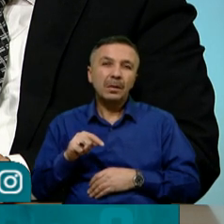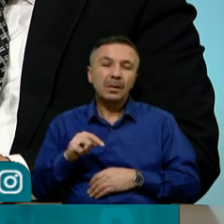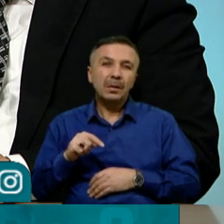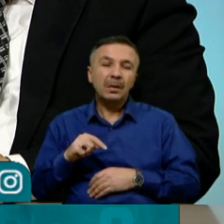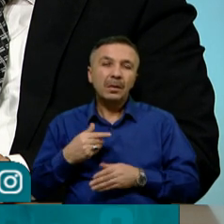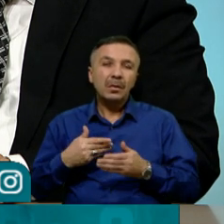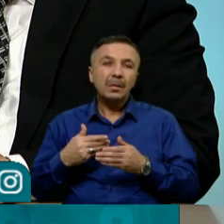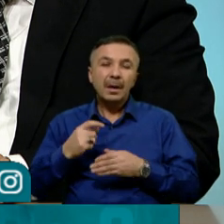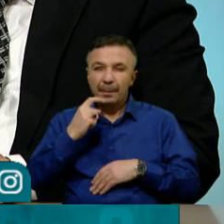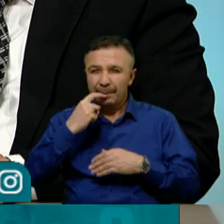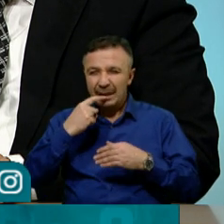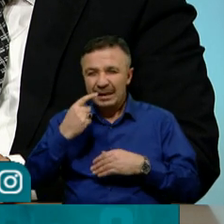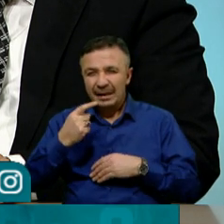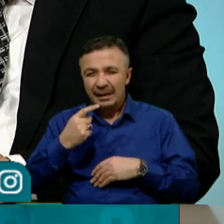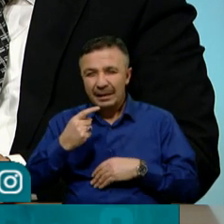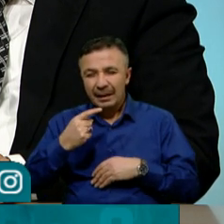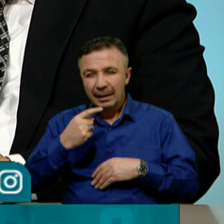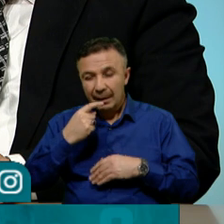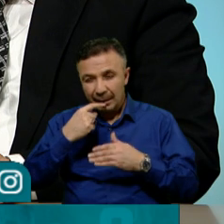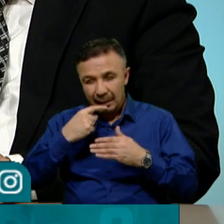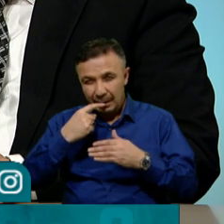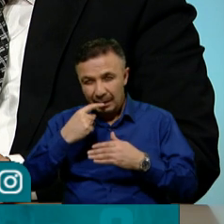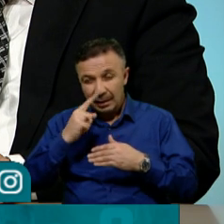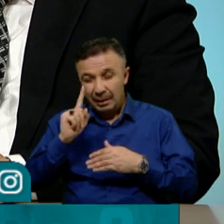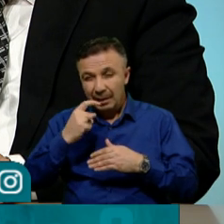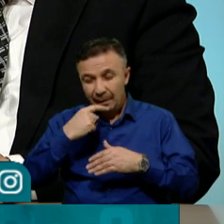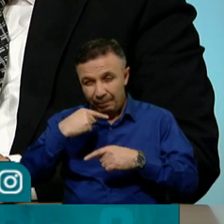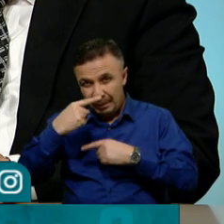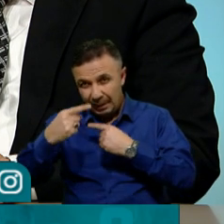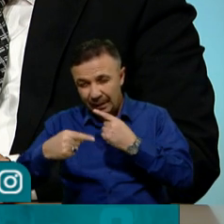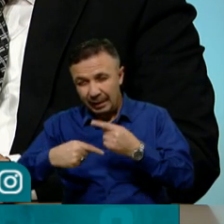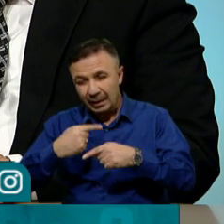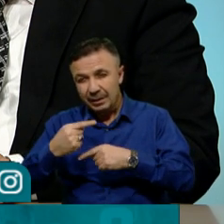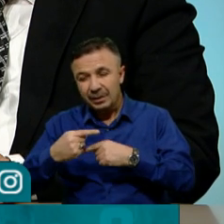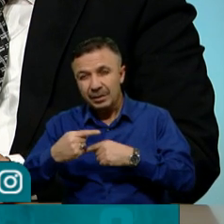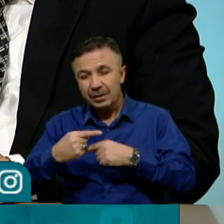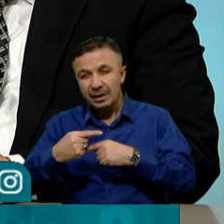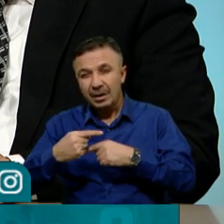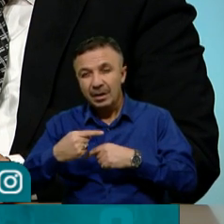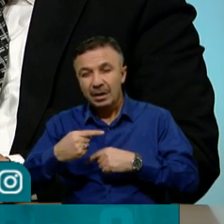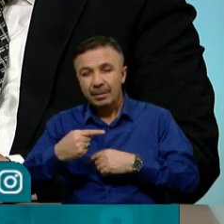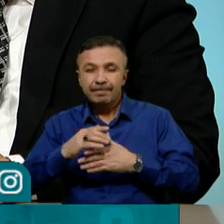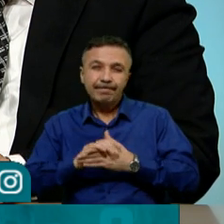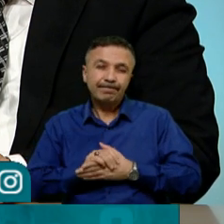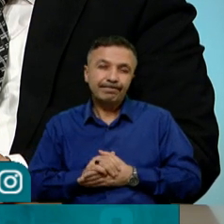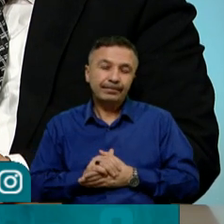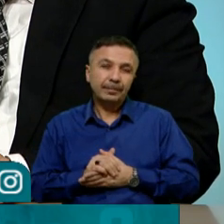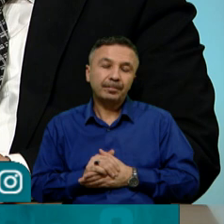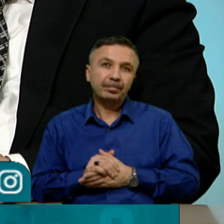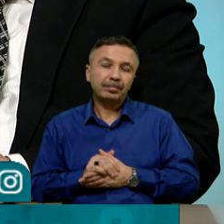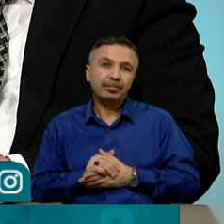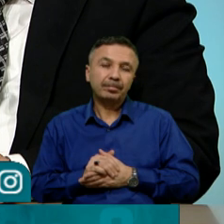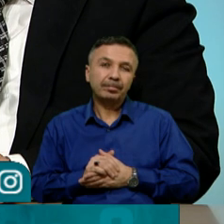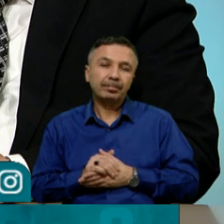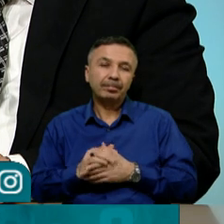dahaki sene üstünden yıl geçince oluyor mu biri veya olmazsa kefaret giderilmesi gerekiyor unutulduğunda Anladım soralım